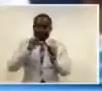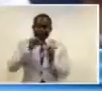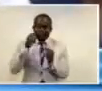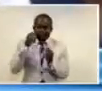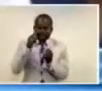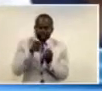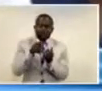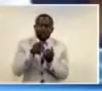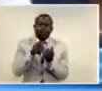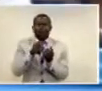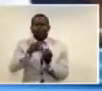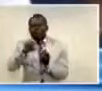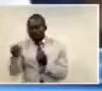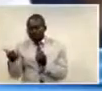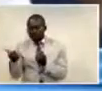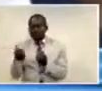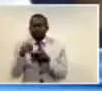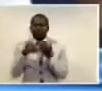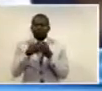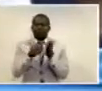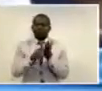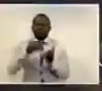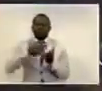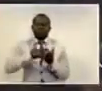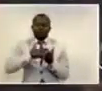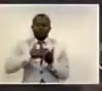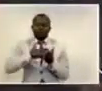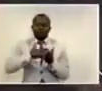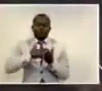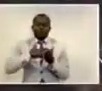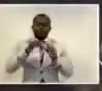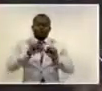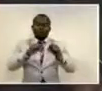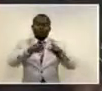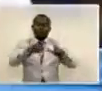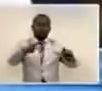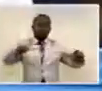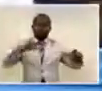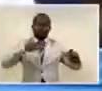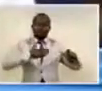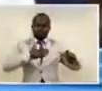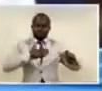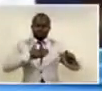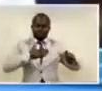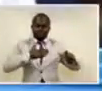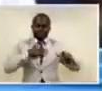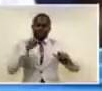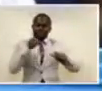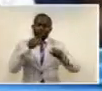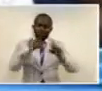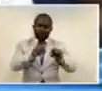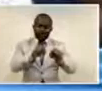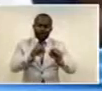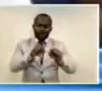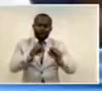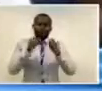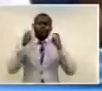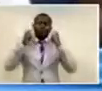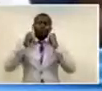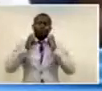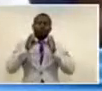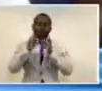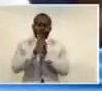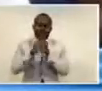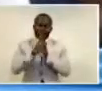sindabona ingurane. Nicyo kibazo cyanjye nyakubahwa. Bafashe ubutaka bwanjye. Abawufashe ninde? Ni na karere